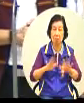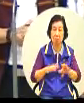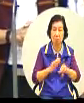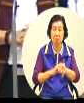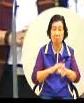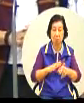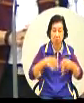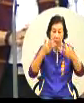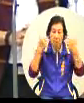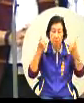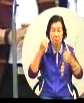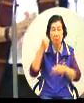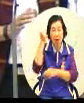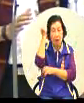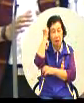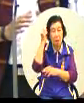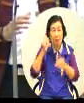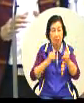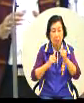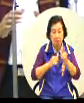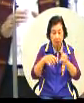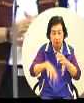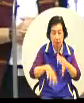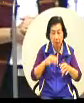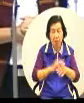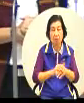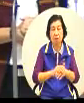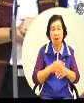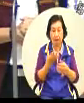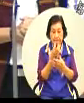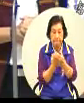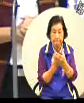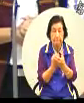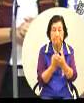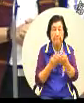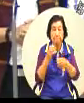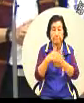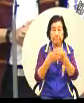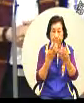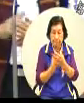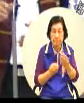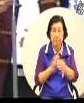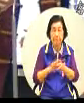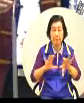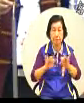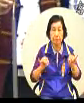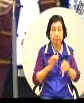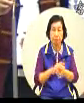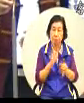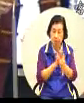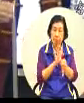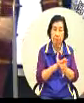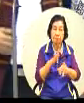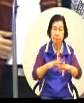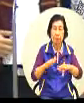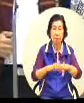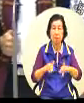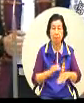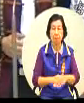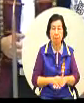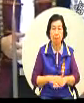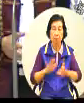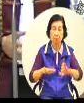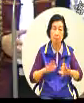地嘛，那当然在族人的权益上我们依法都可以来帮助他。那陈如议员所提，因为他是